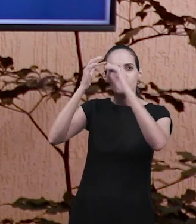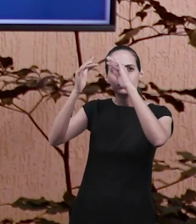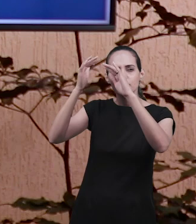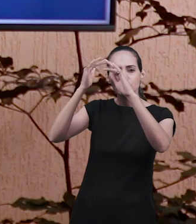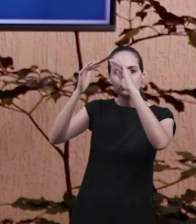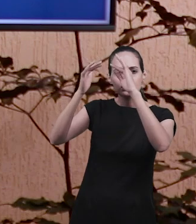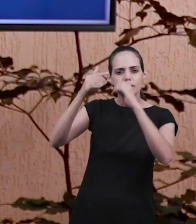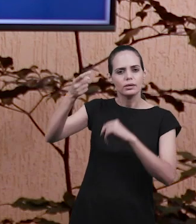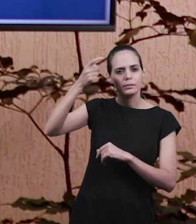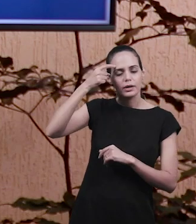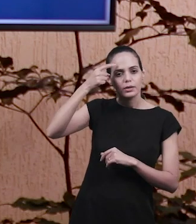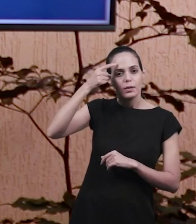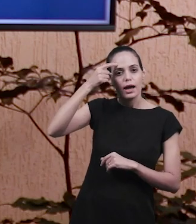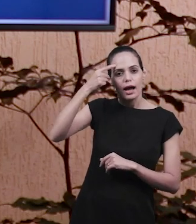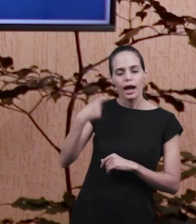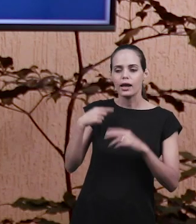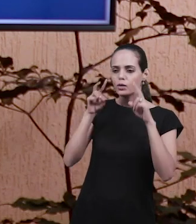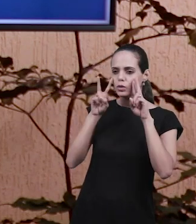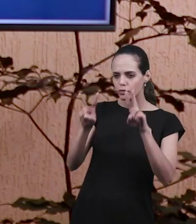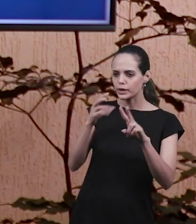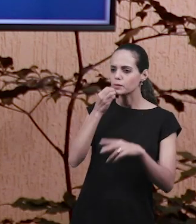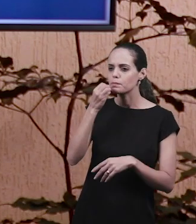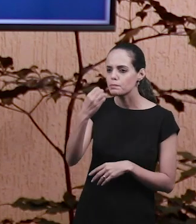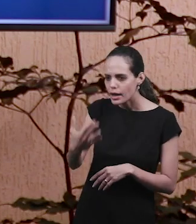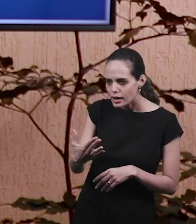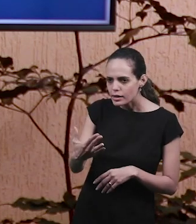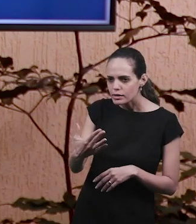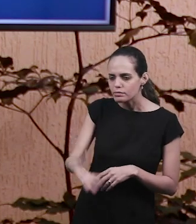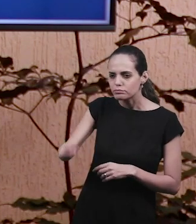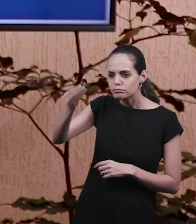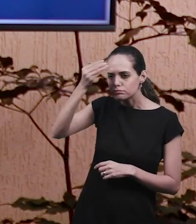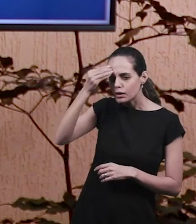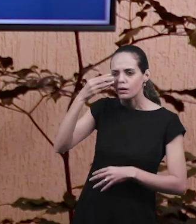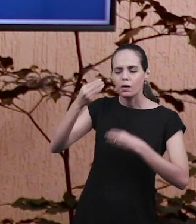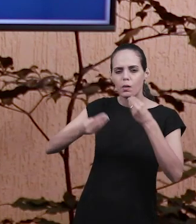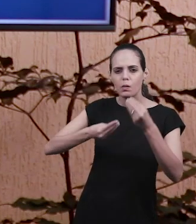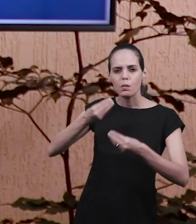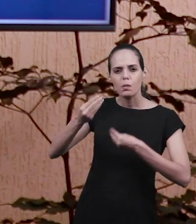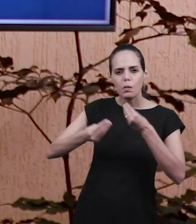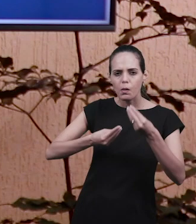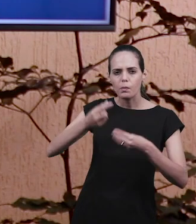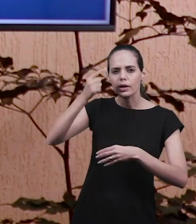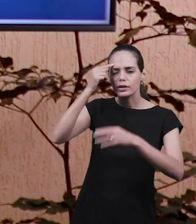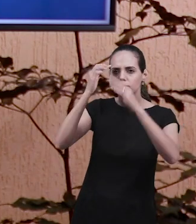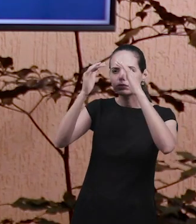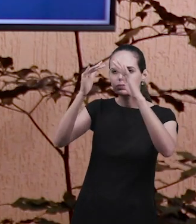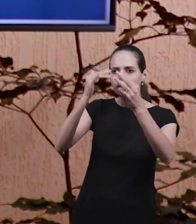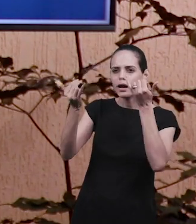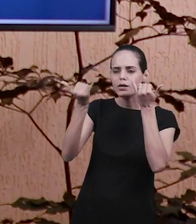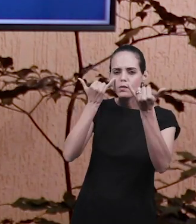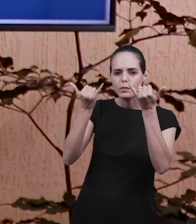d'utiliser l'information auditive. Donc, j'écoute très bien, mais la manière dont mon cerveau va processer cette